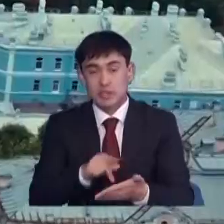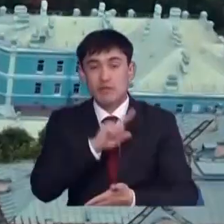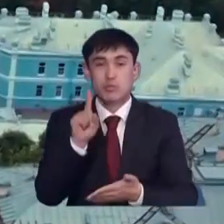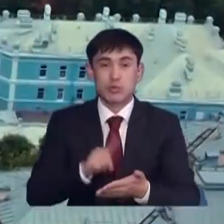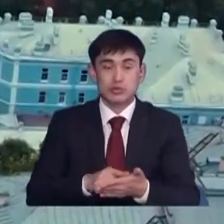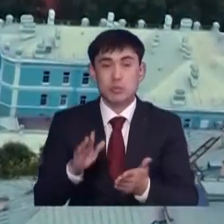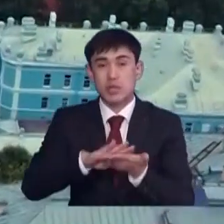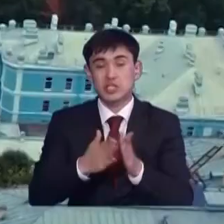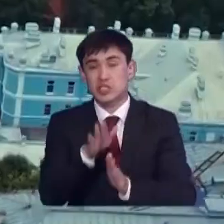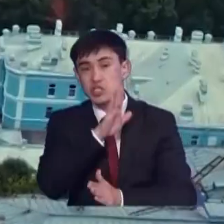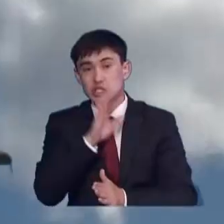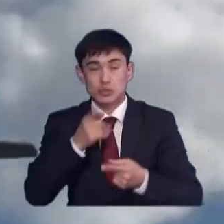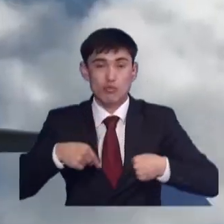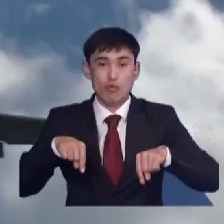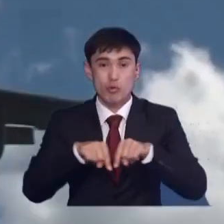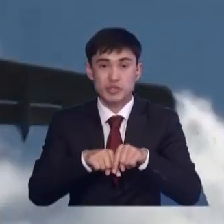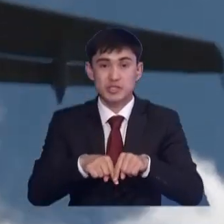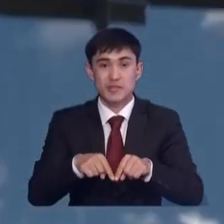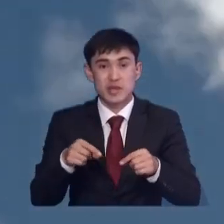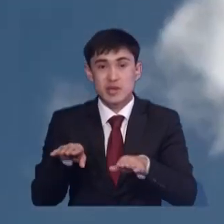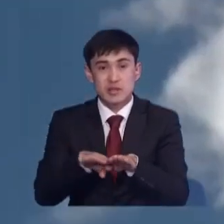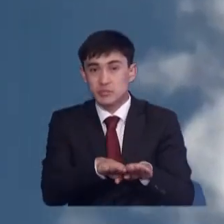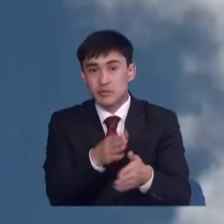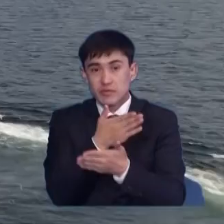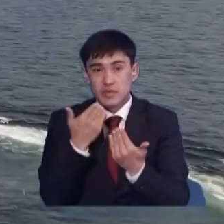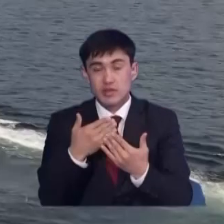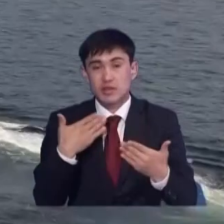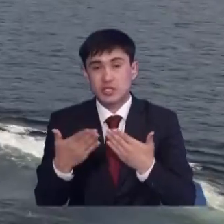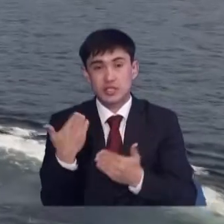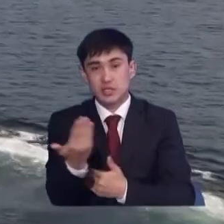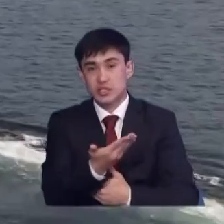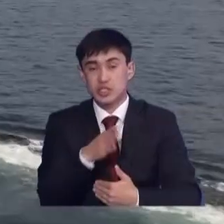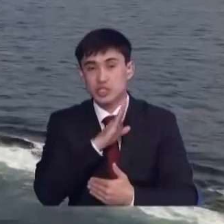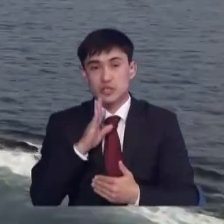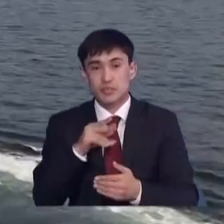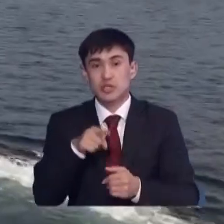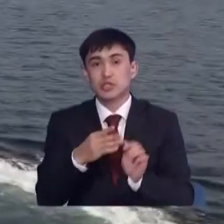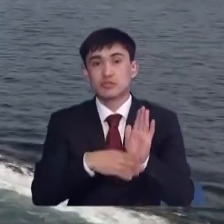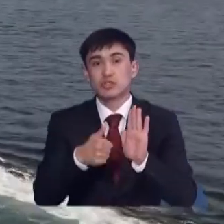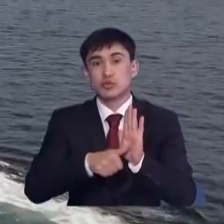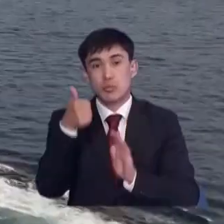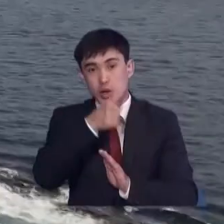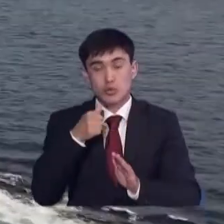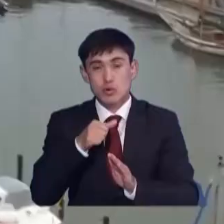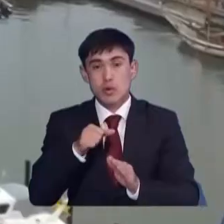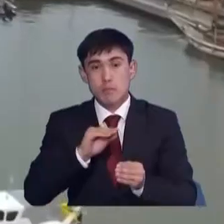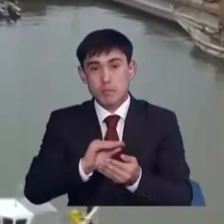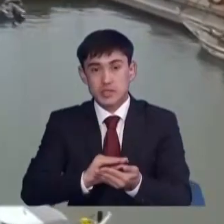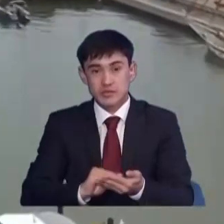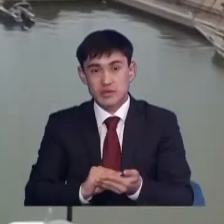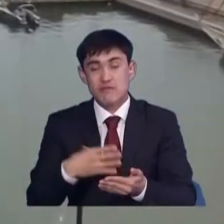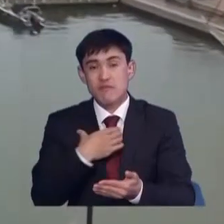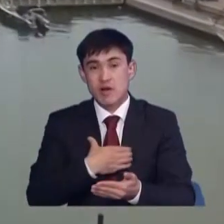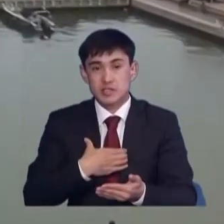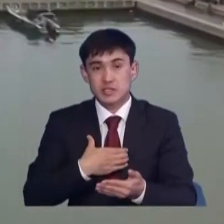о положении женщин в обществе и несправедливом отношении к ним. В 1906 году ее произведения сыграли важную роль в